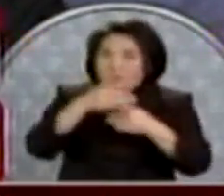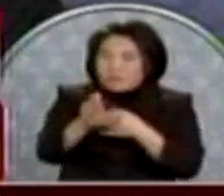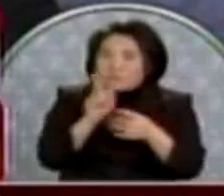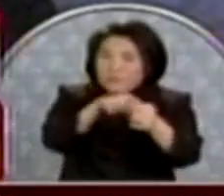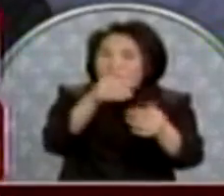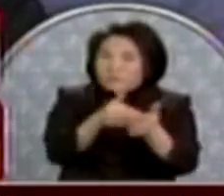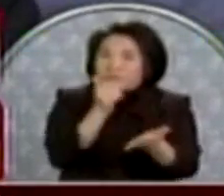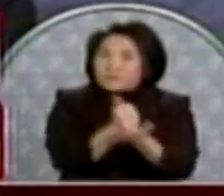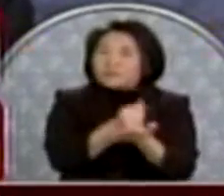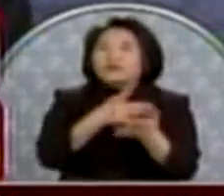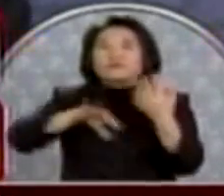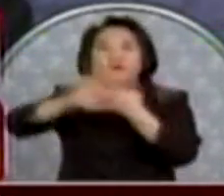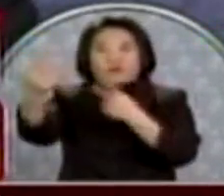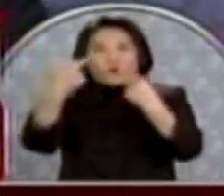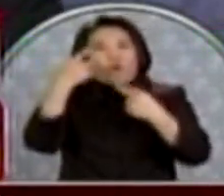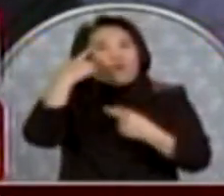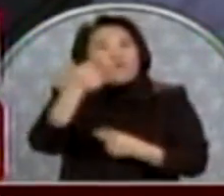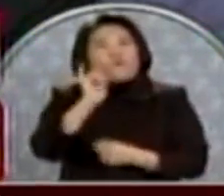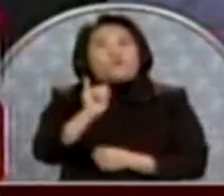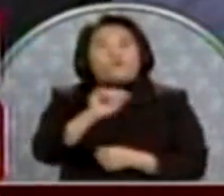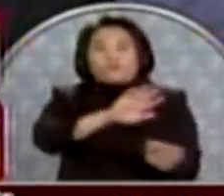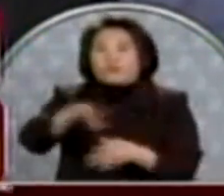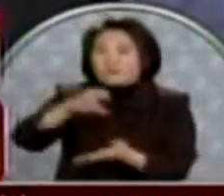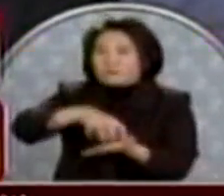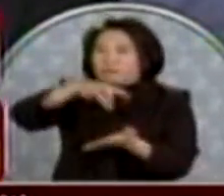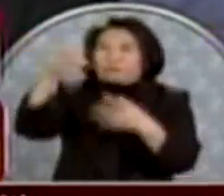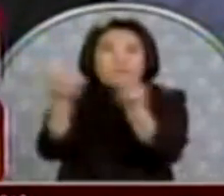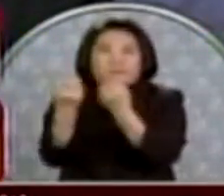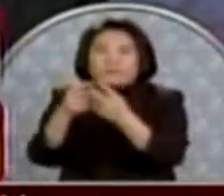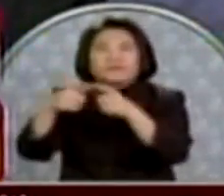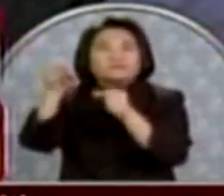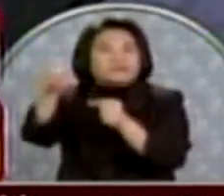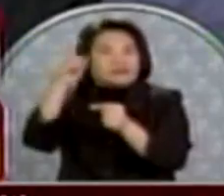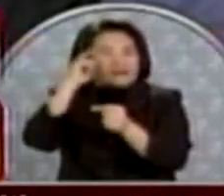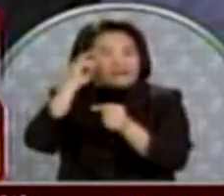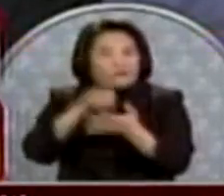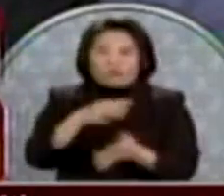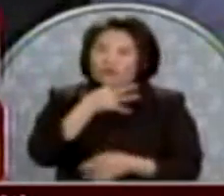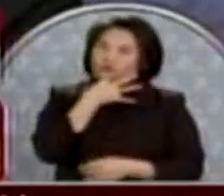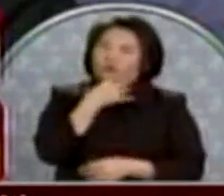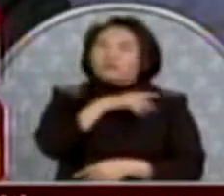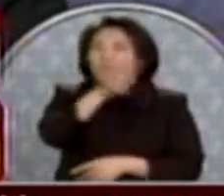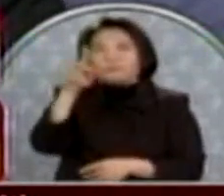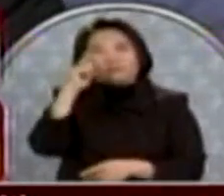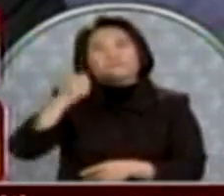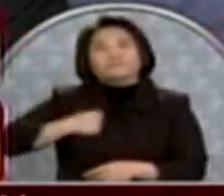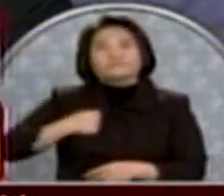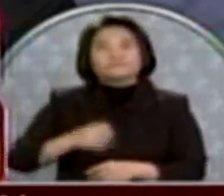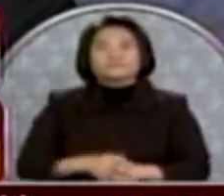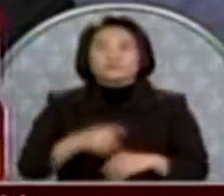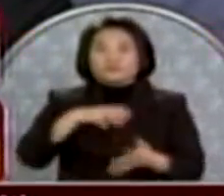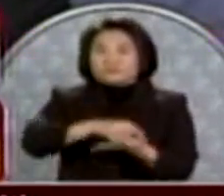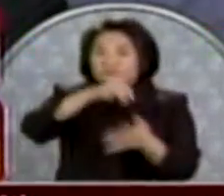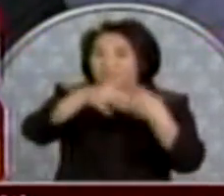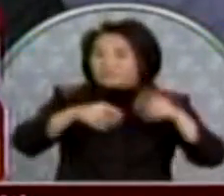们另眼相看。福岛事件之后，大家对于核能非常的担心，我们都非常了解，所以我们